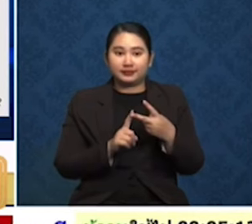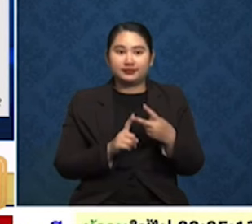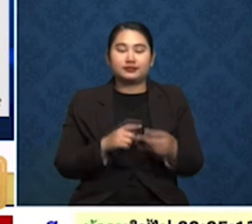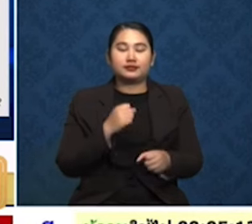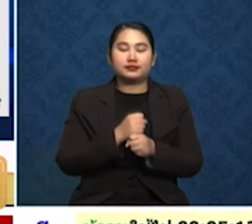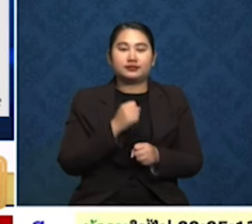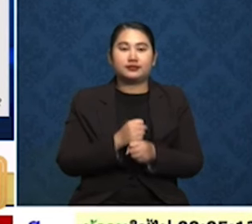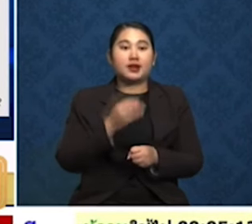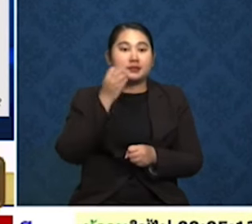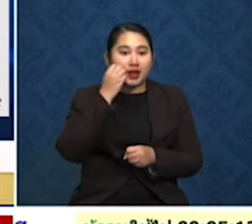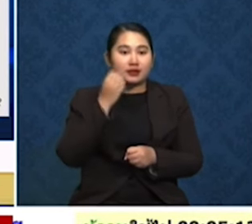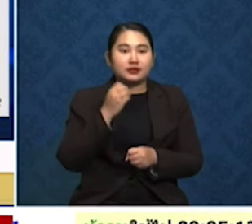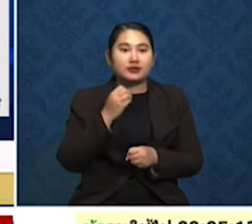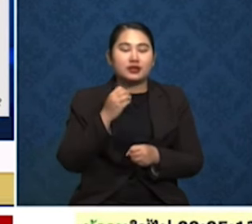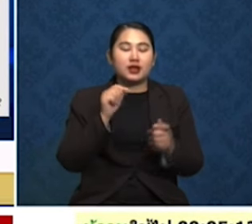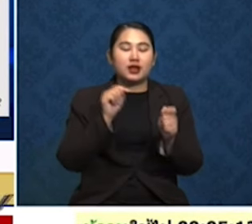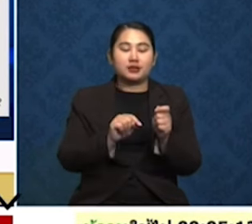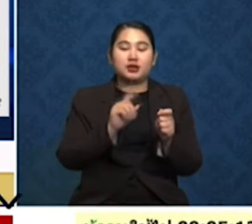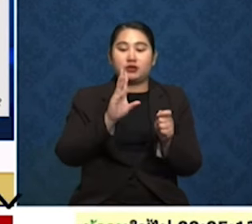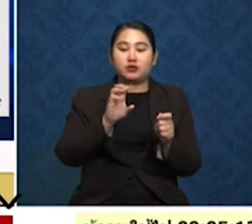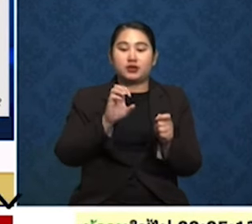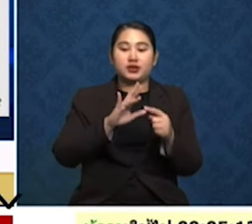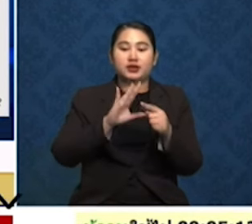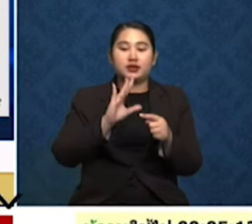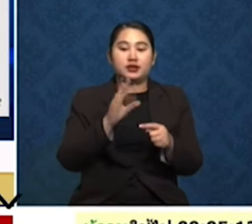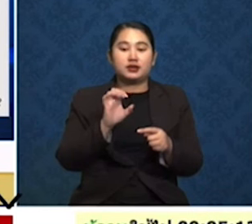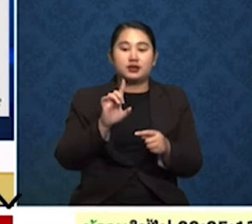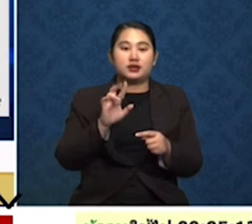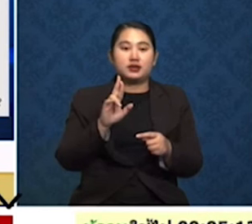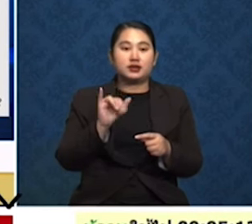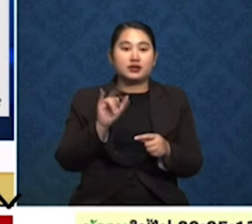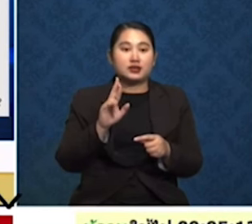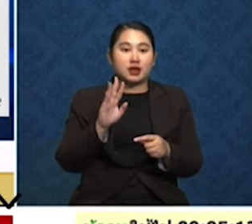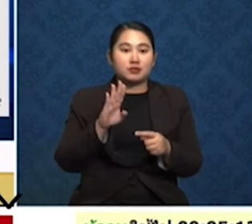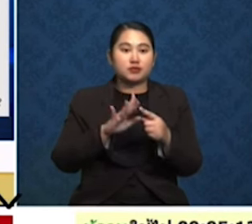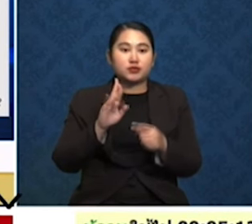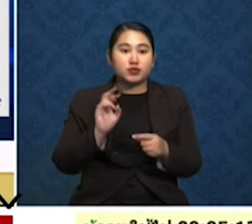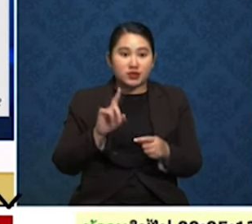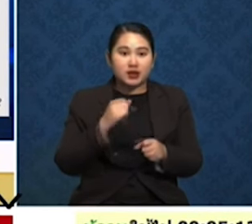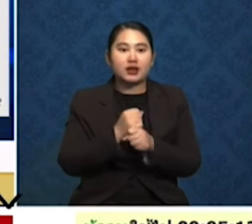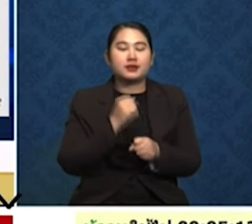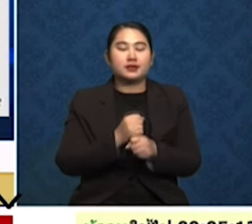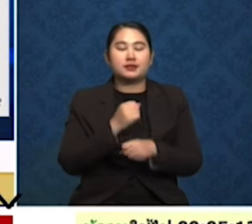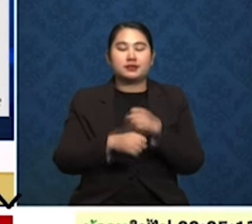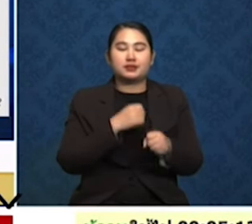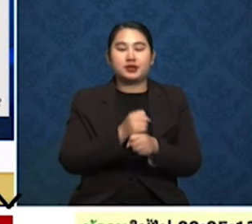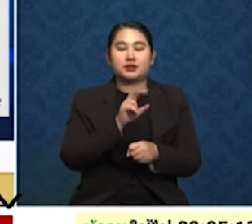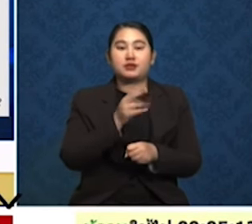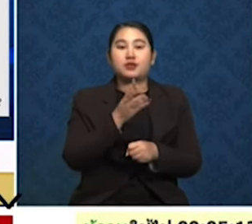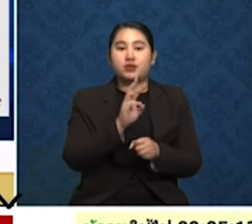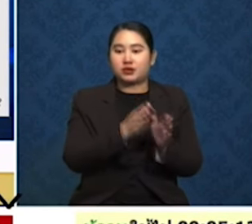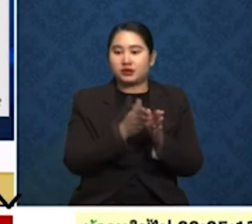ฝายยางบานผุตเตย อำเภอ วเชีนบุรี จงหวเพชบวเป็ควการนำเินการปีพุษฐา 2566 ถึง 2568